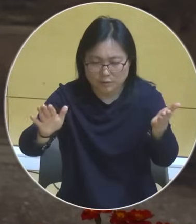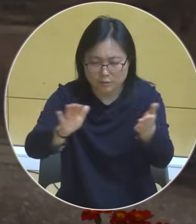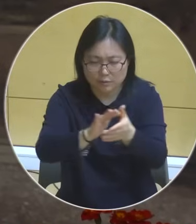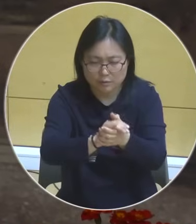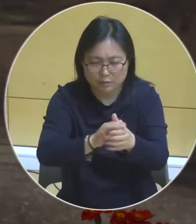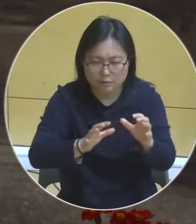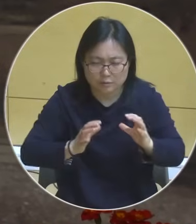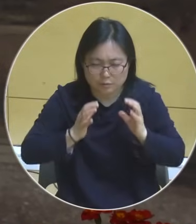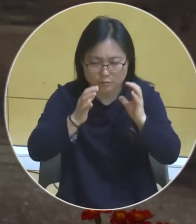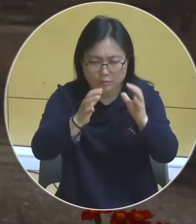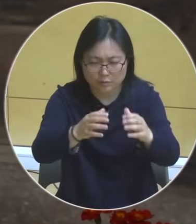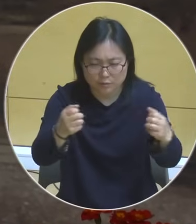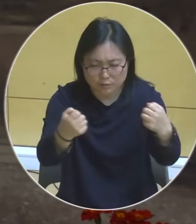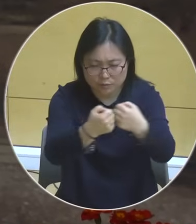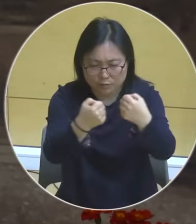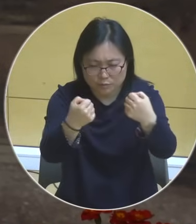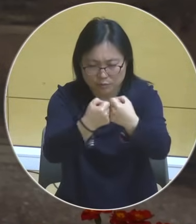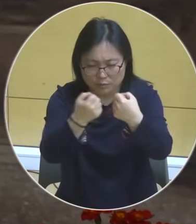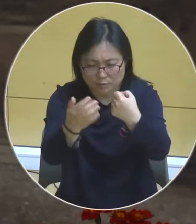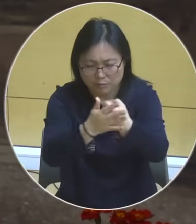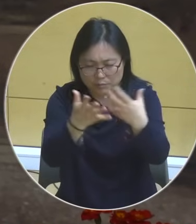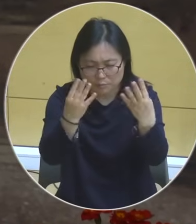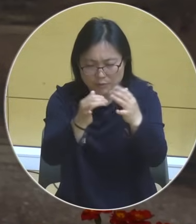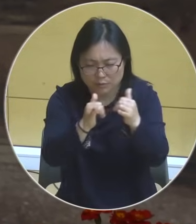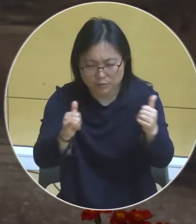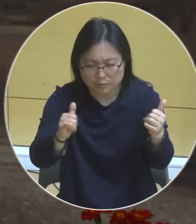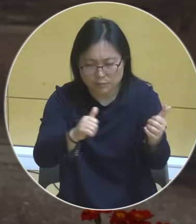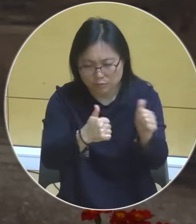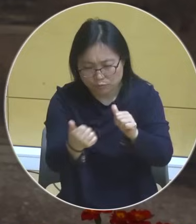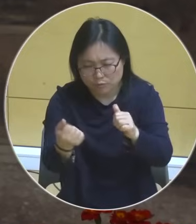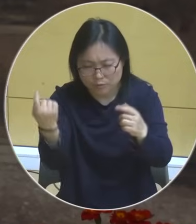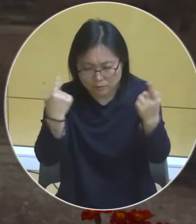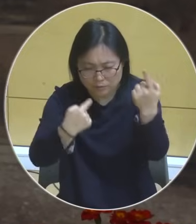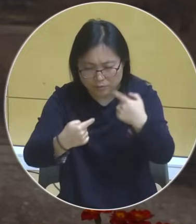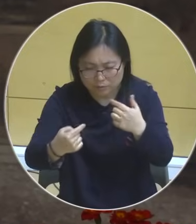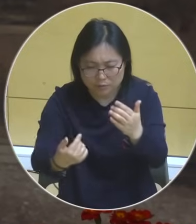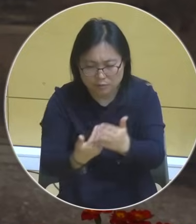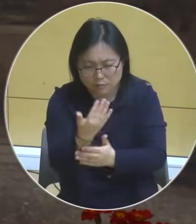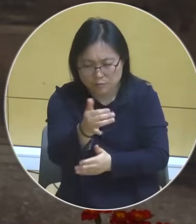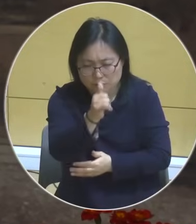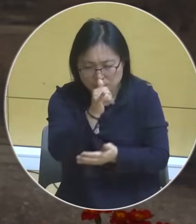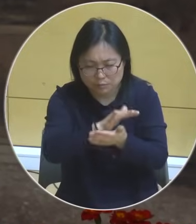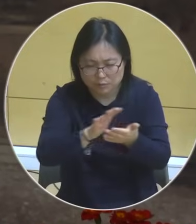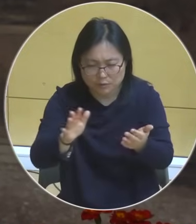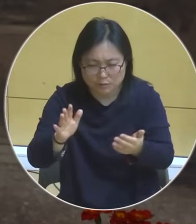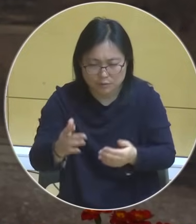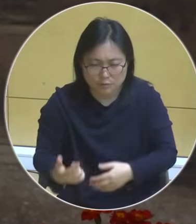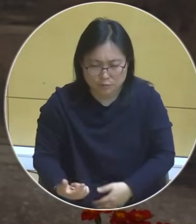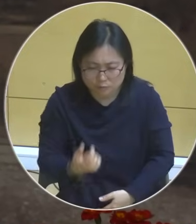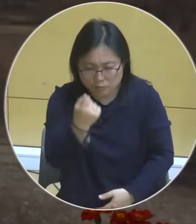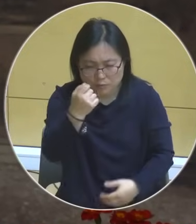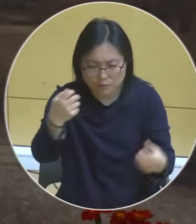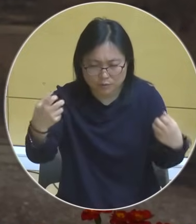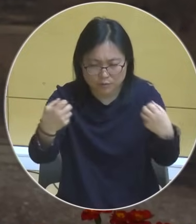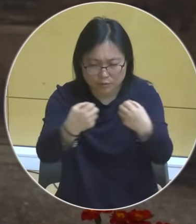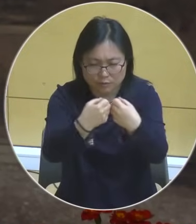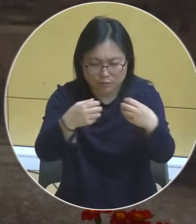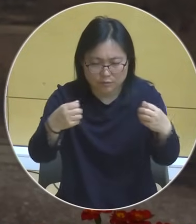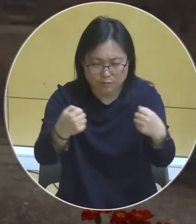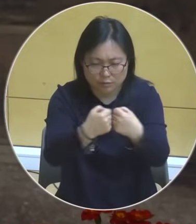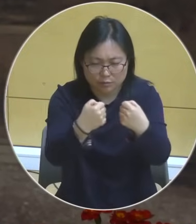지구촌에서는 전쟁과 테러로 많은 인명이 죽거나 다치는 이런 사고가 있습니다. 하루속히 전쟁이